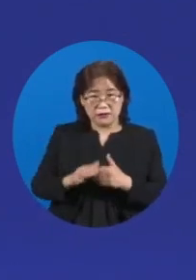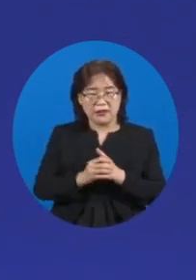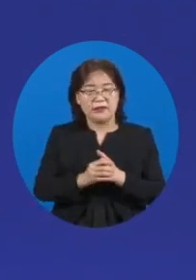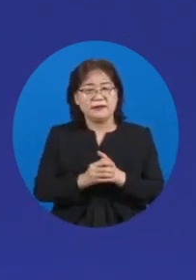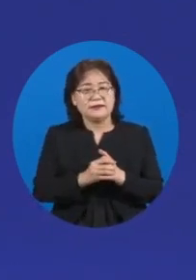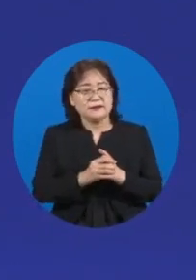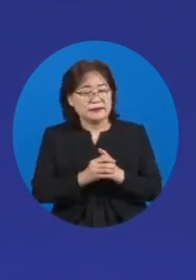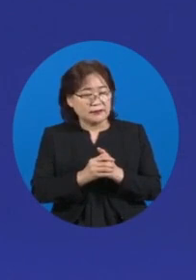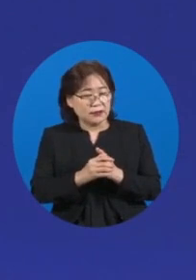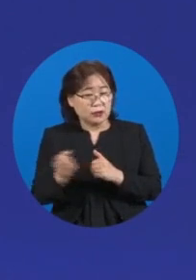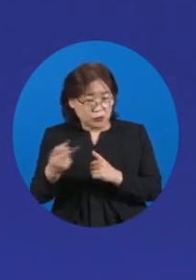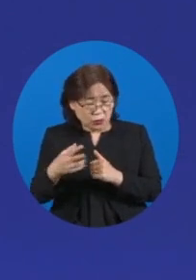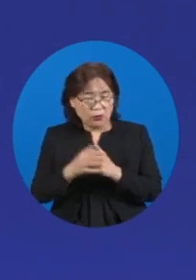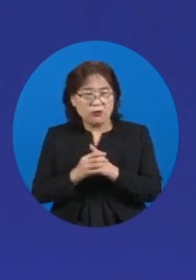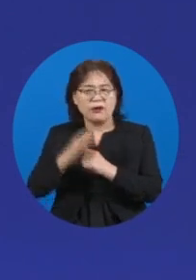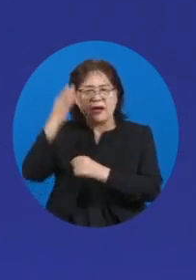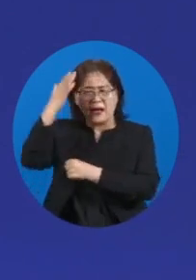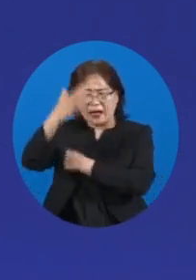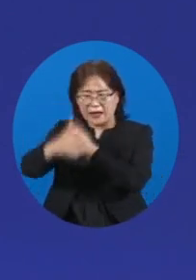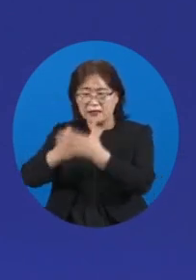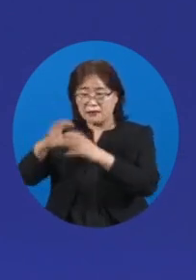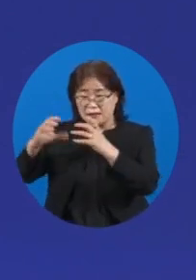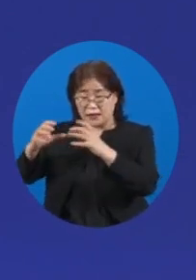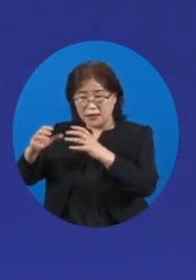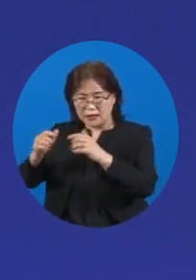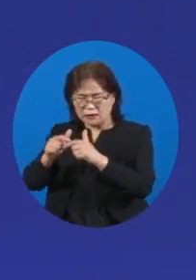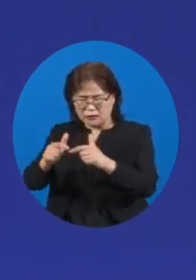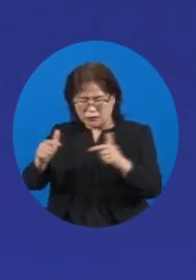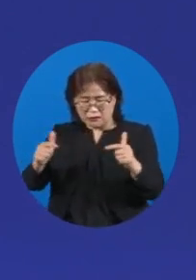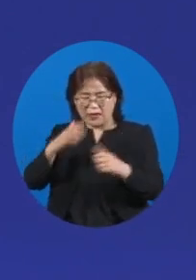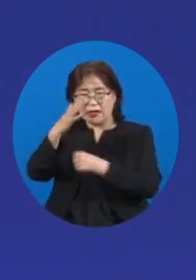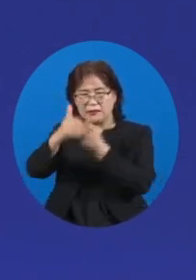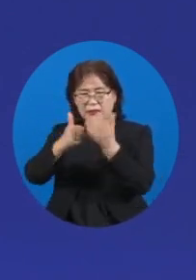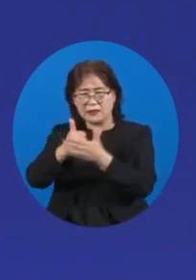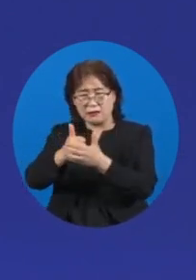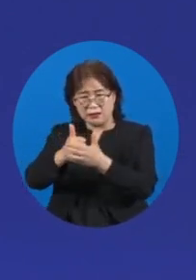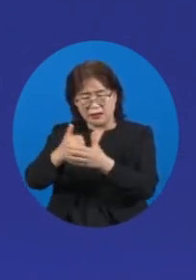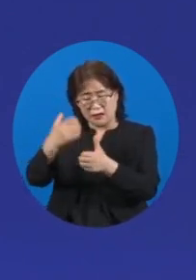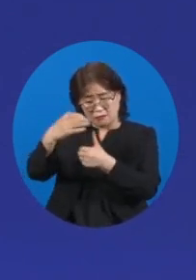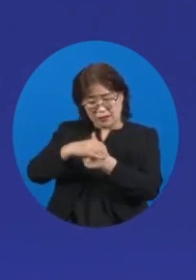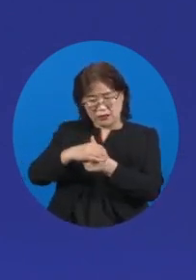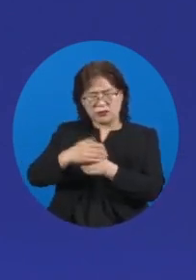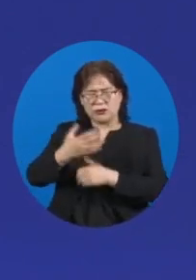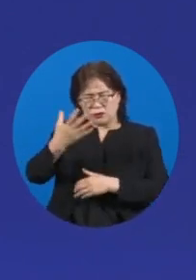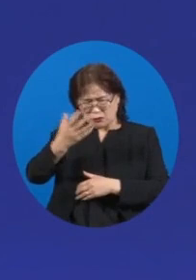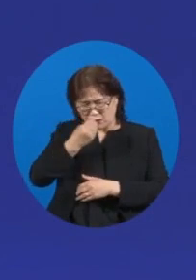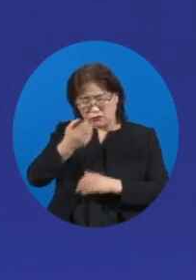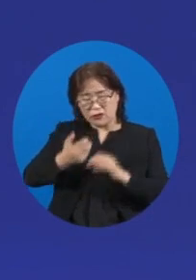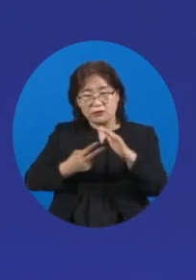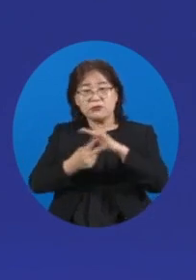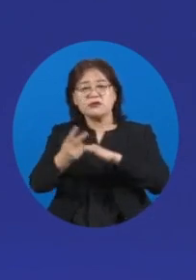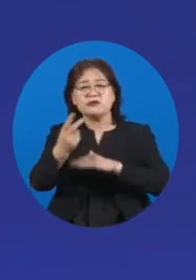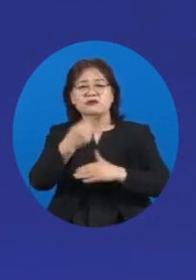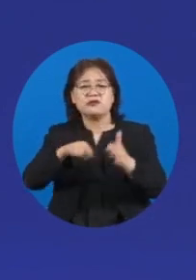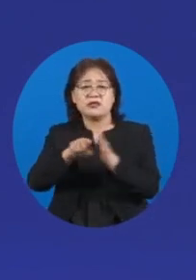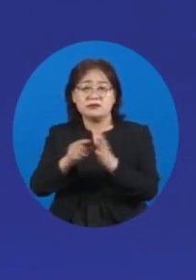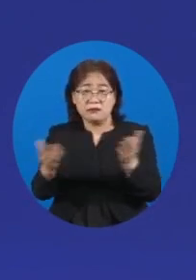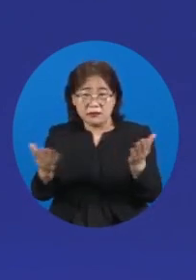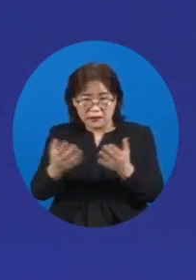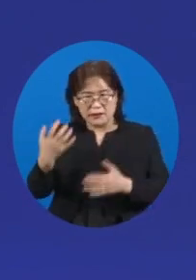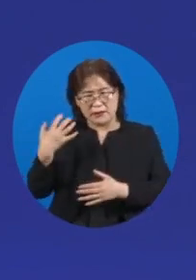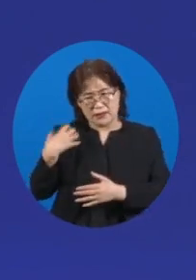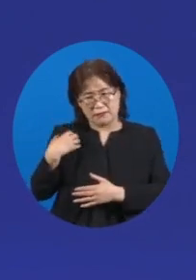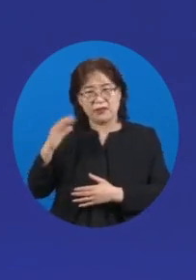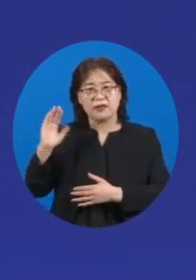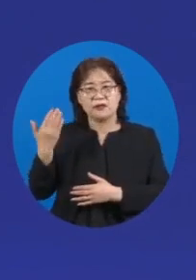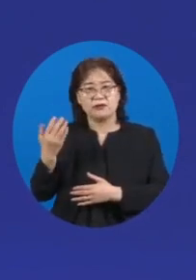나라의 확장을 위해서 하나님이 내게 주신 거룩한 비전을 위해서 일을 해야 됩니다 그것만이 아니라